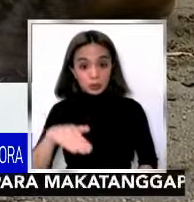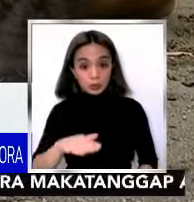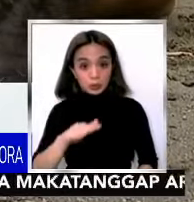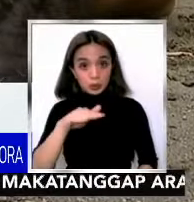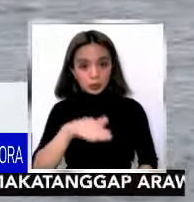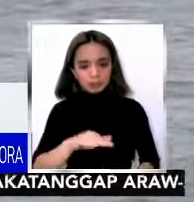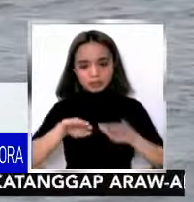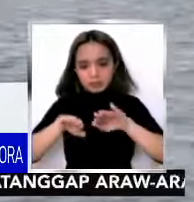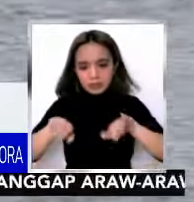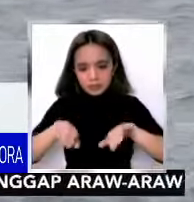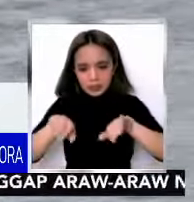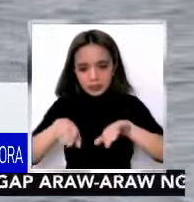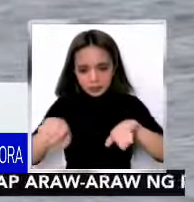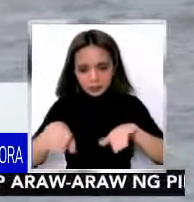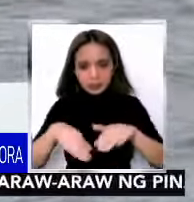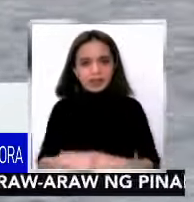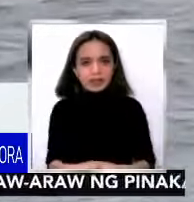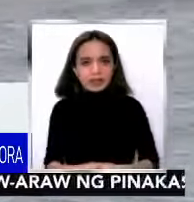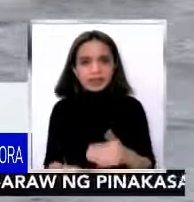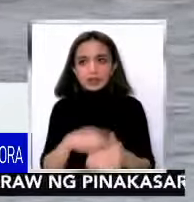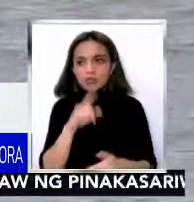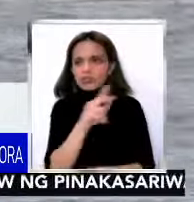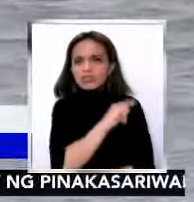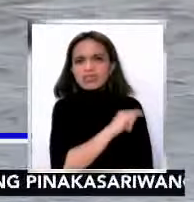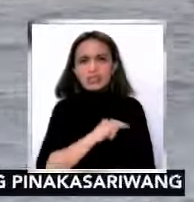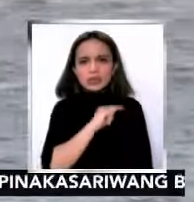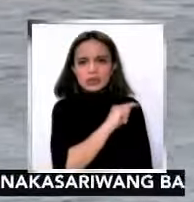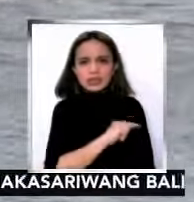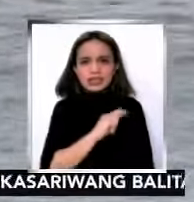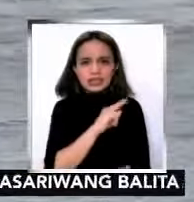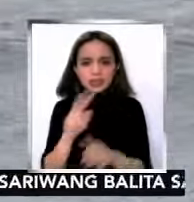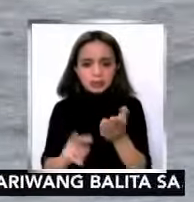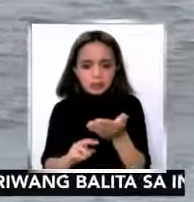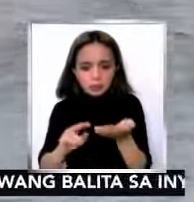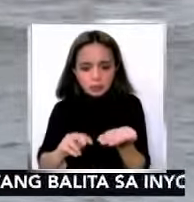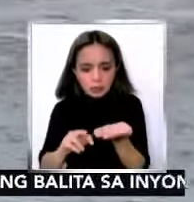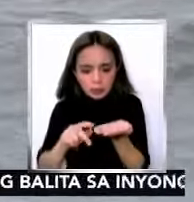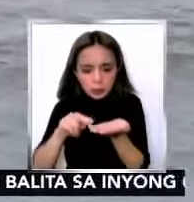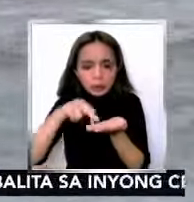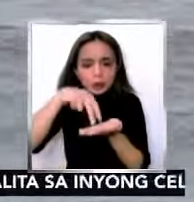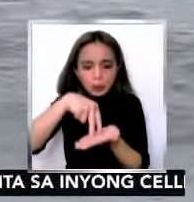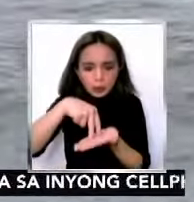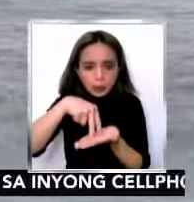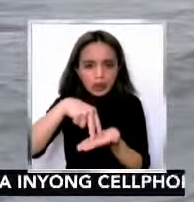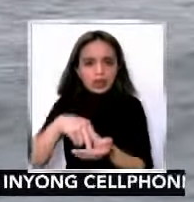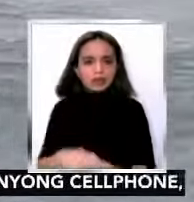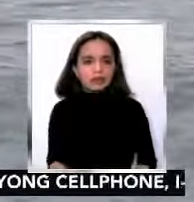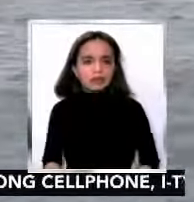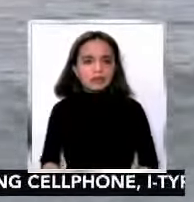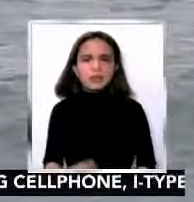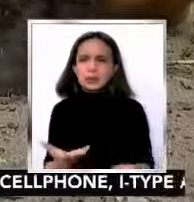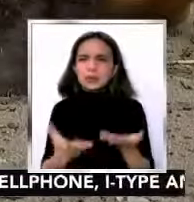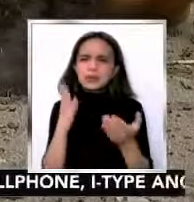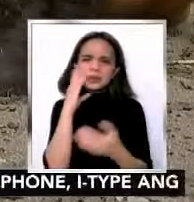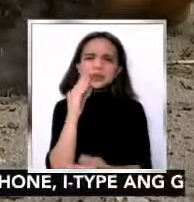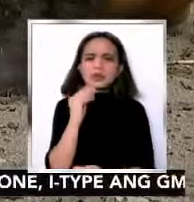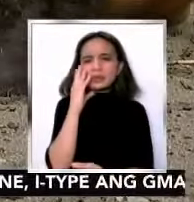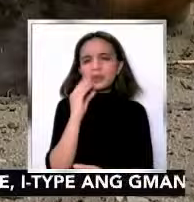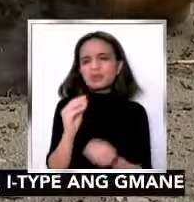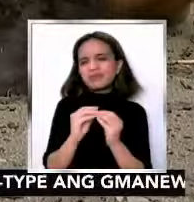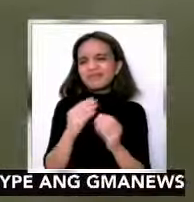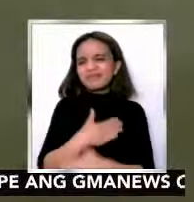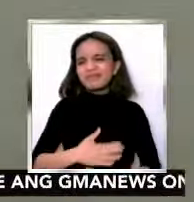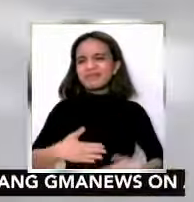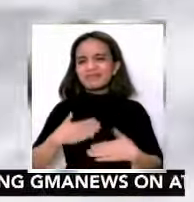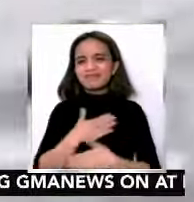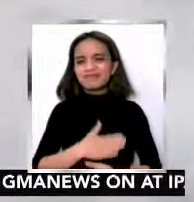me. Tapos it was natural for him na sumampa sa board. So in-encourage lang din namin. It makes the experience just more fun talaga for